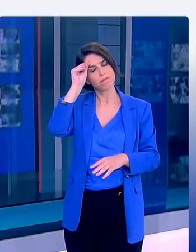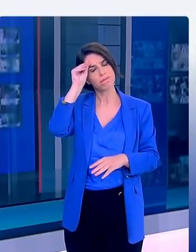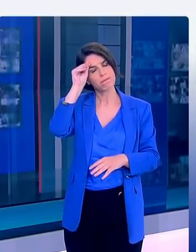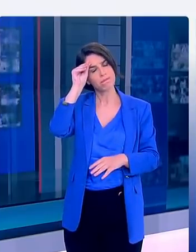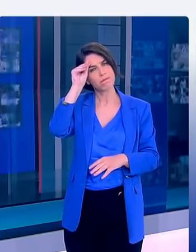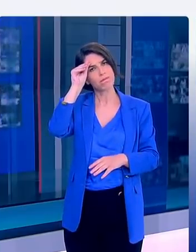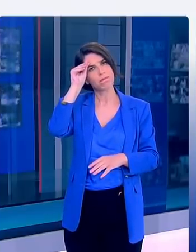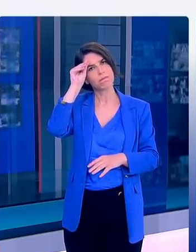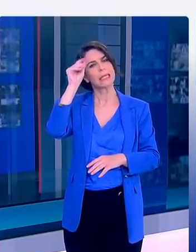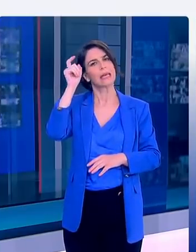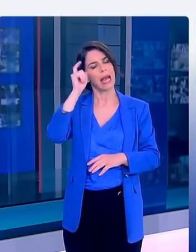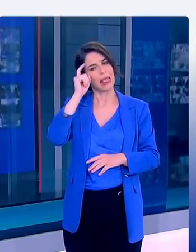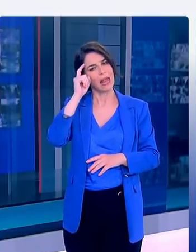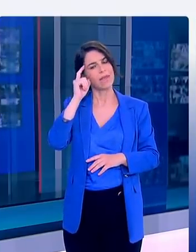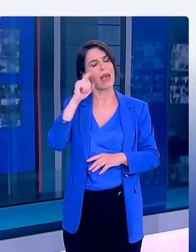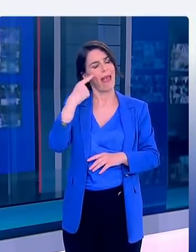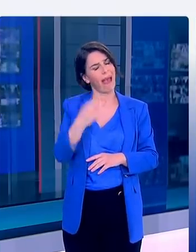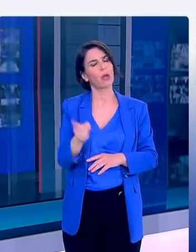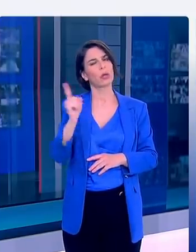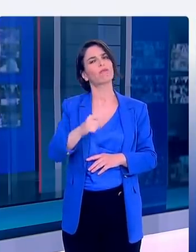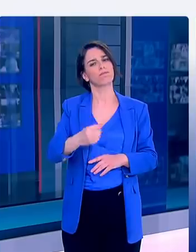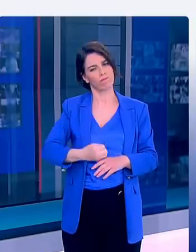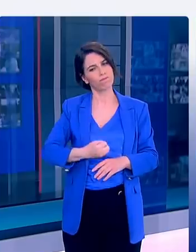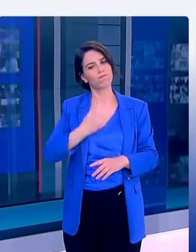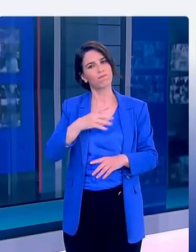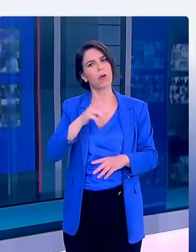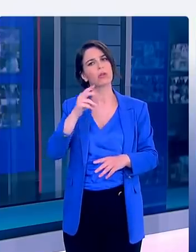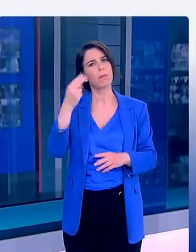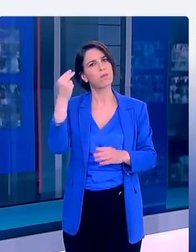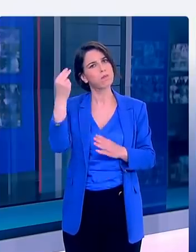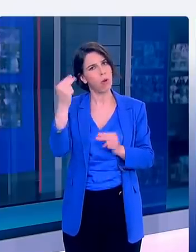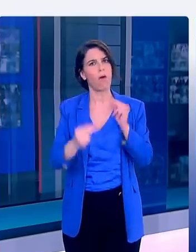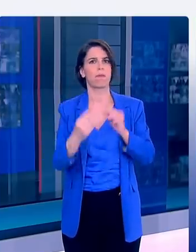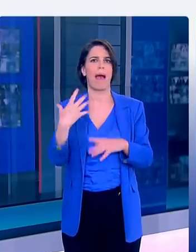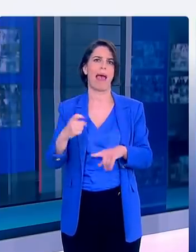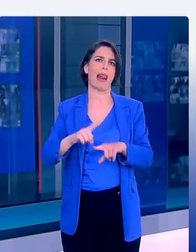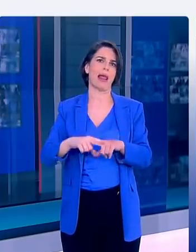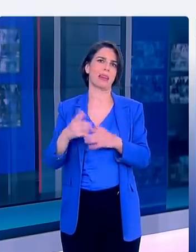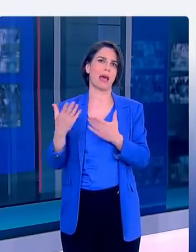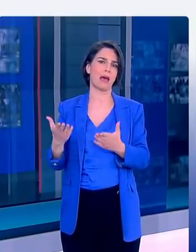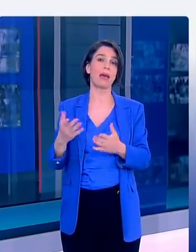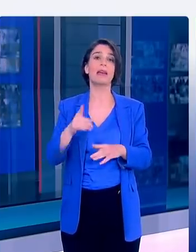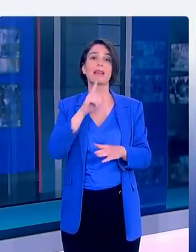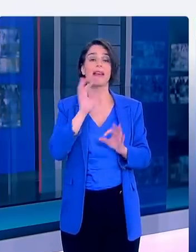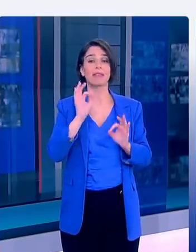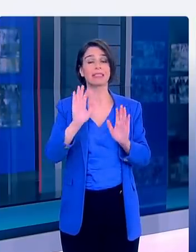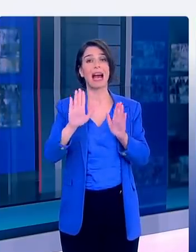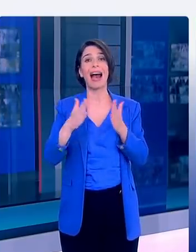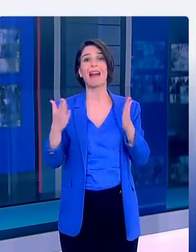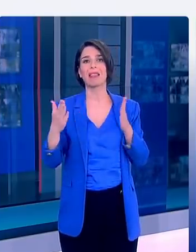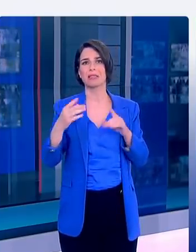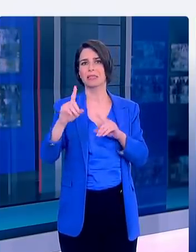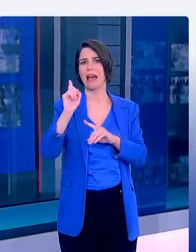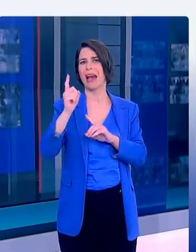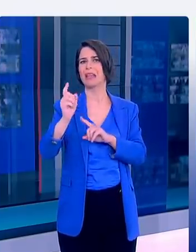την έκταση του προβλήματος και βέβαια ο χάρτης της γαλάζιας πατρίδας στον οποίο αναφερθήκατε είναι το